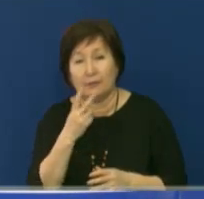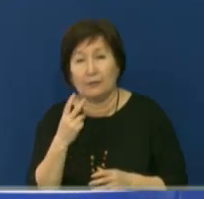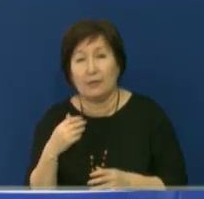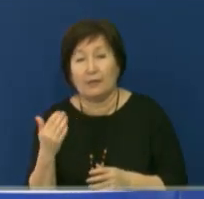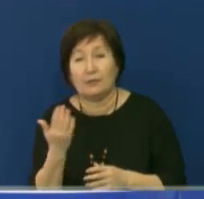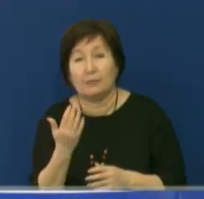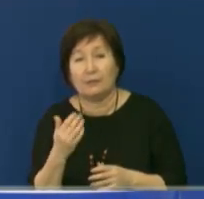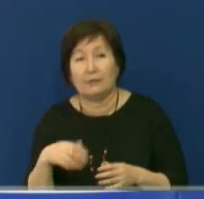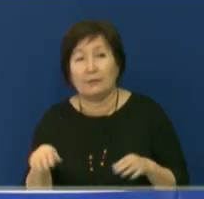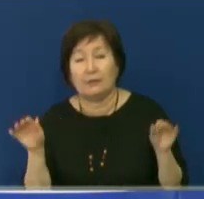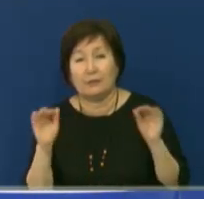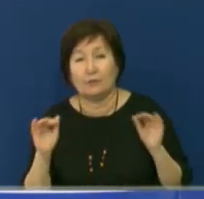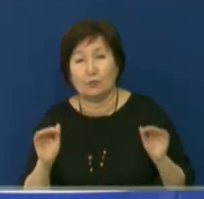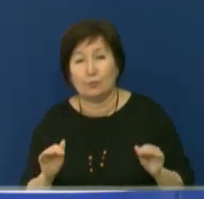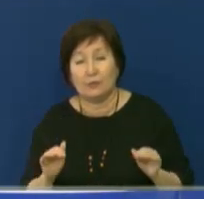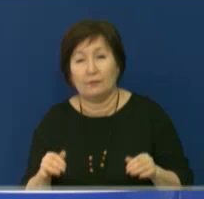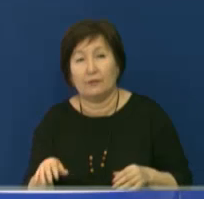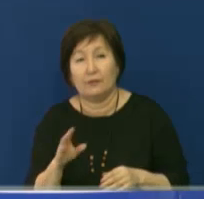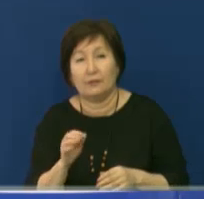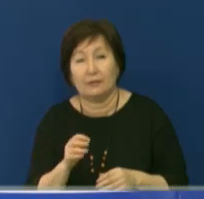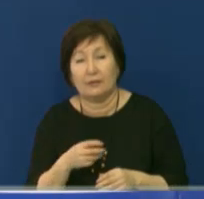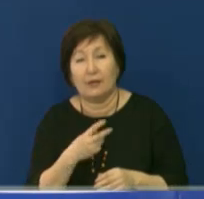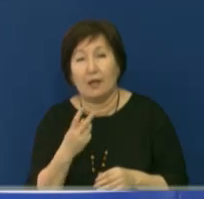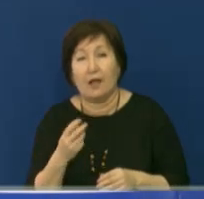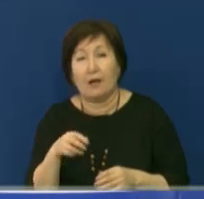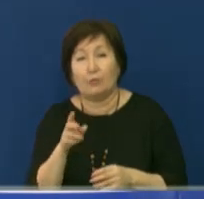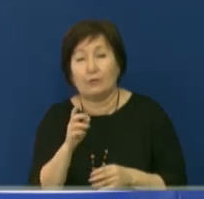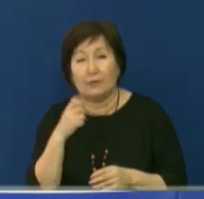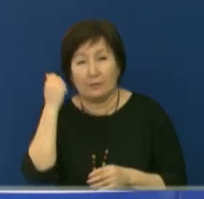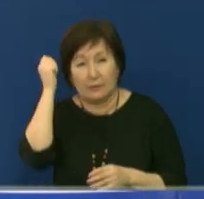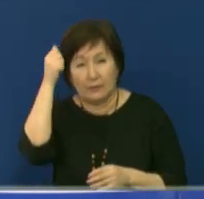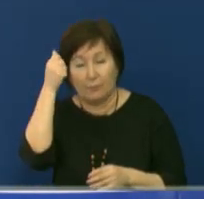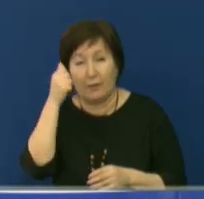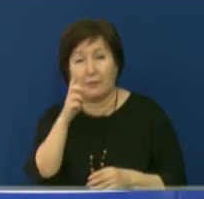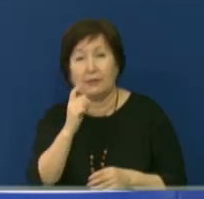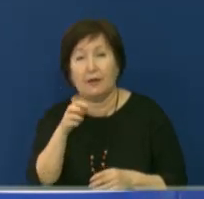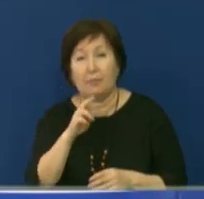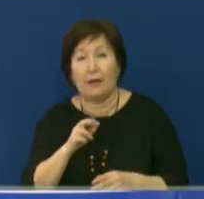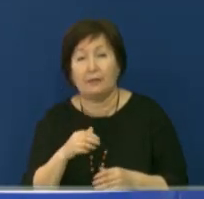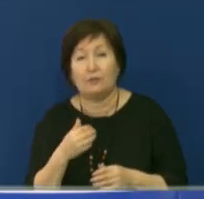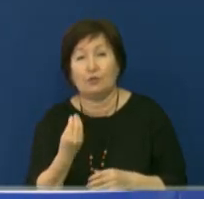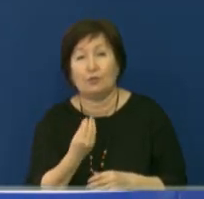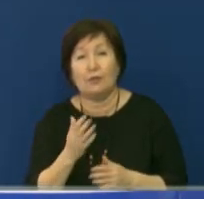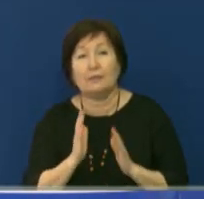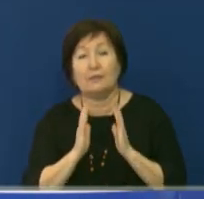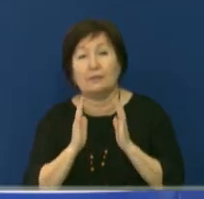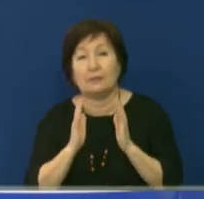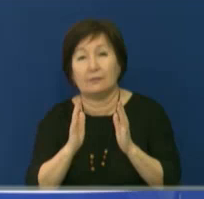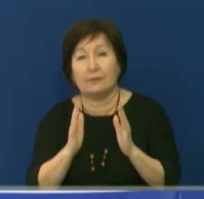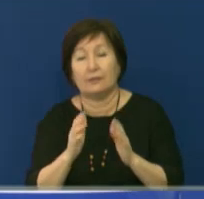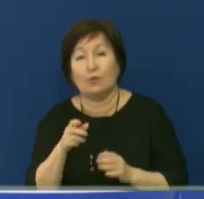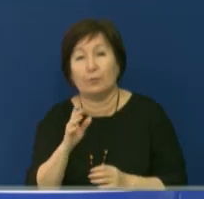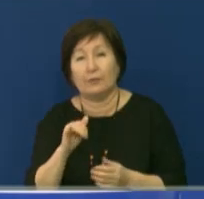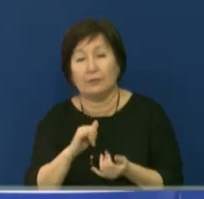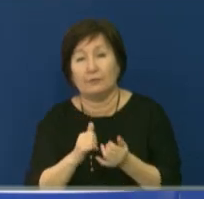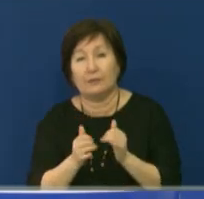ерекшеленеді. Ғимарат алдында Қазақтың ұлы ағартушысы Абай Құнанбаевтың мүсіні қойылып, гүлзар абаттандырылған. Сондай-ақ Көкпекті ауданы